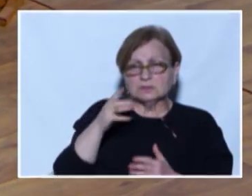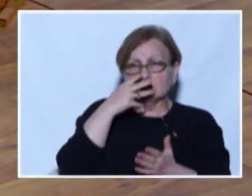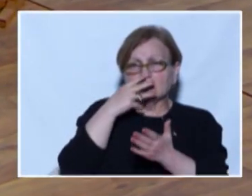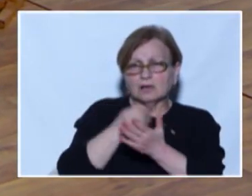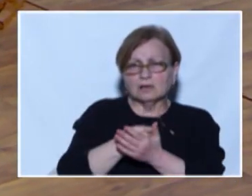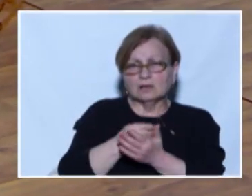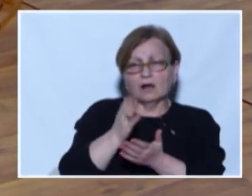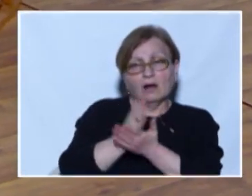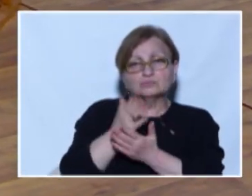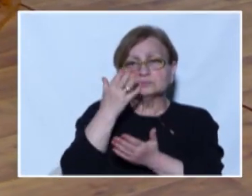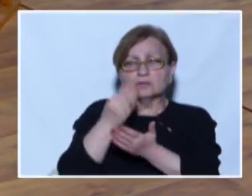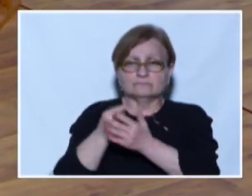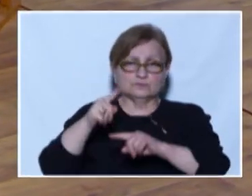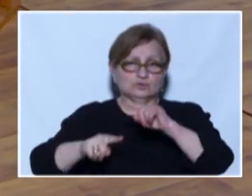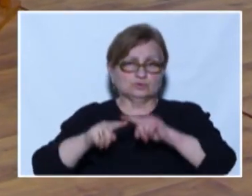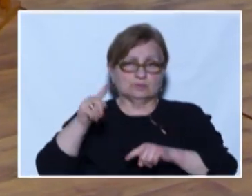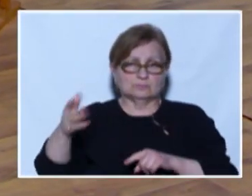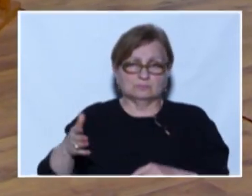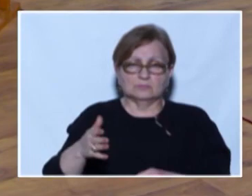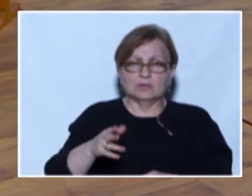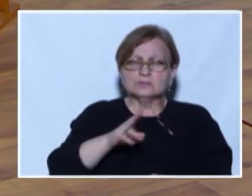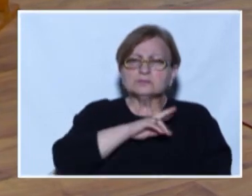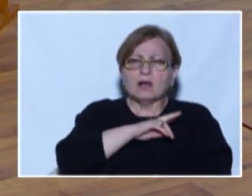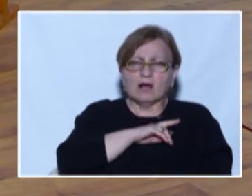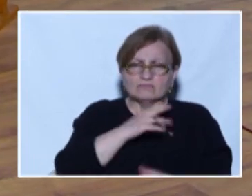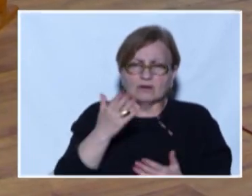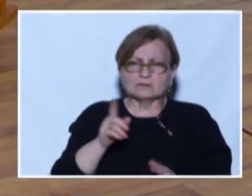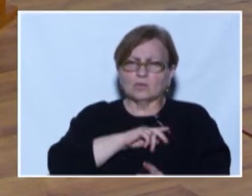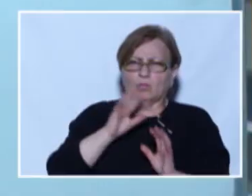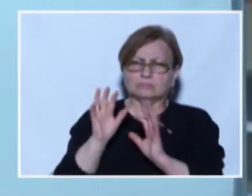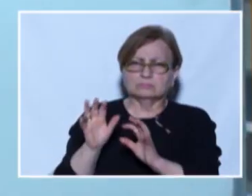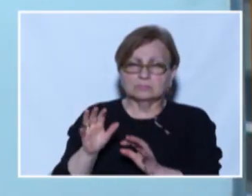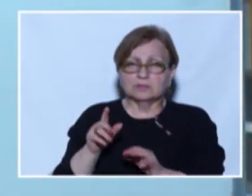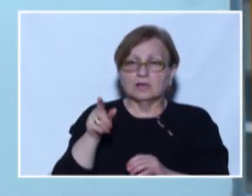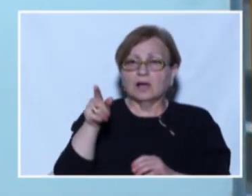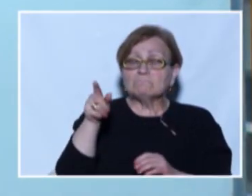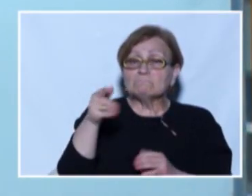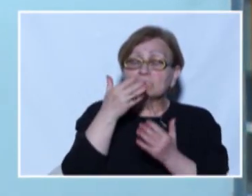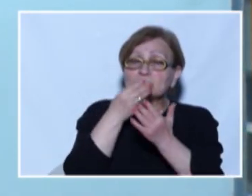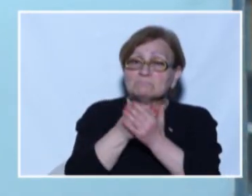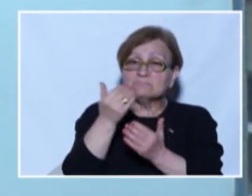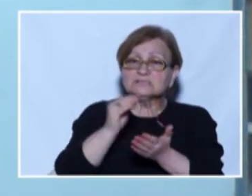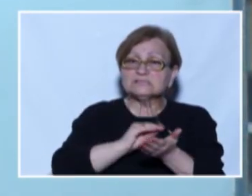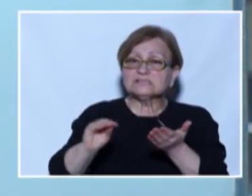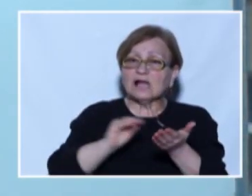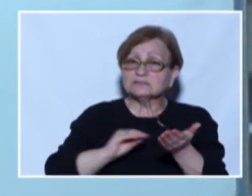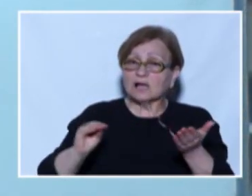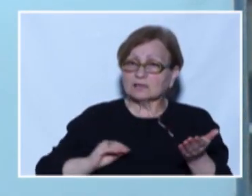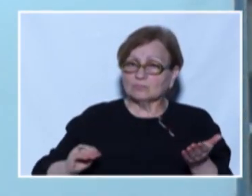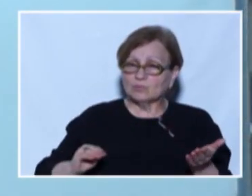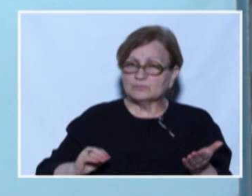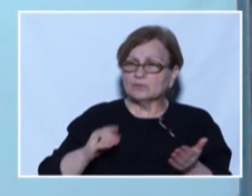საკუთარი სამშობლო, საყვარელი, სათაყვანებელი, ხოლო მის ნაწარმოებს არა. ვინაიდან იგი